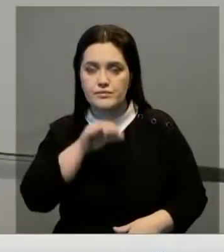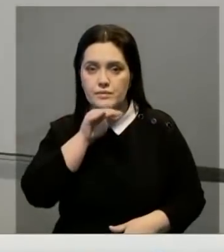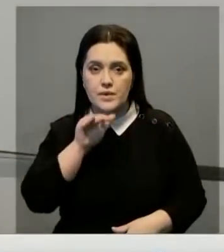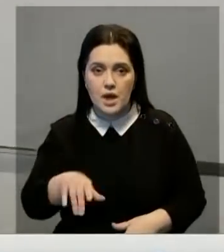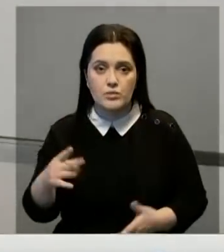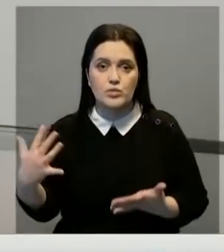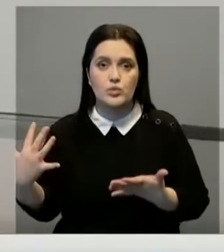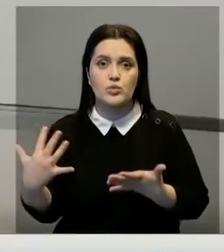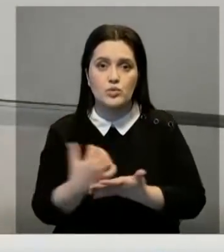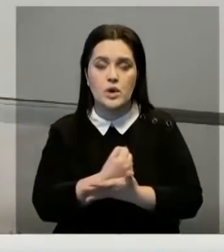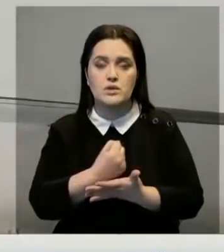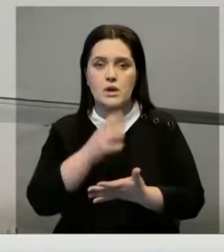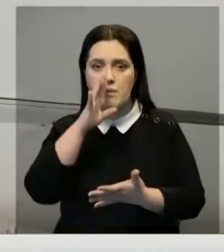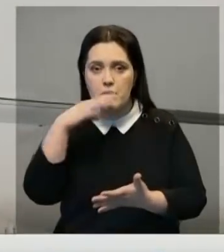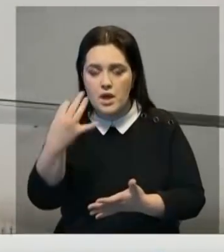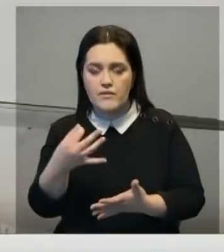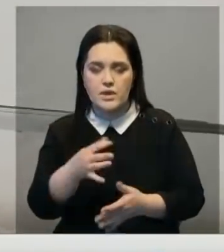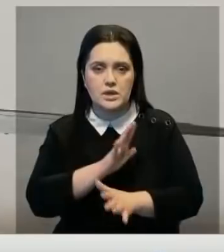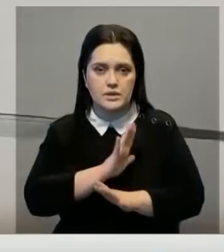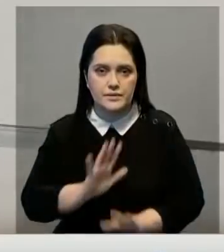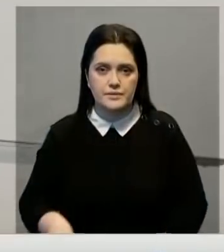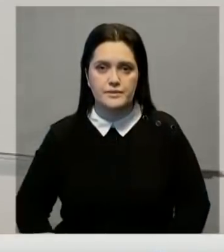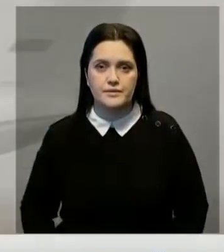удалось избежать провокаций.